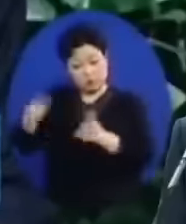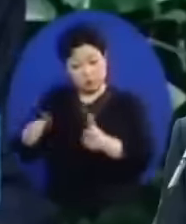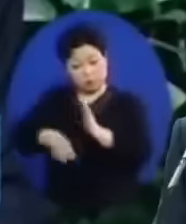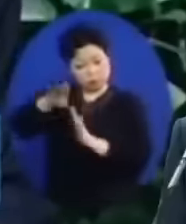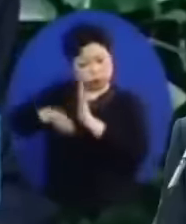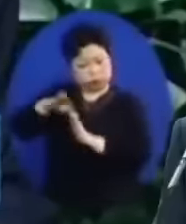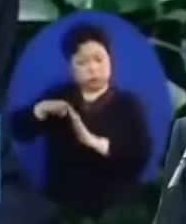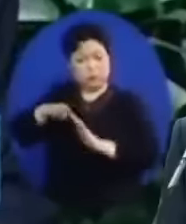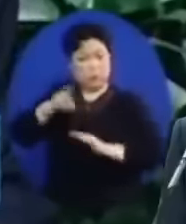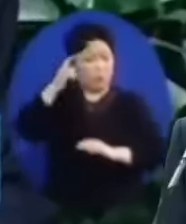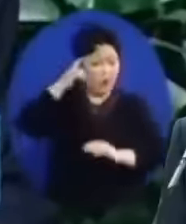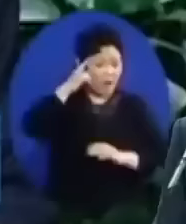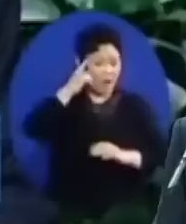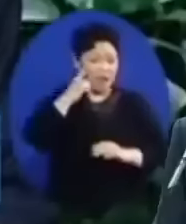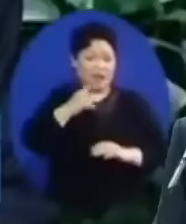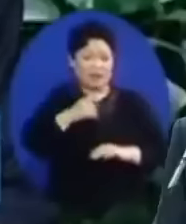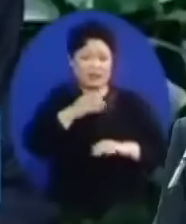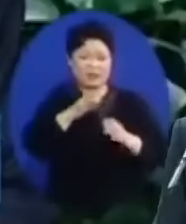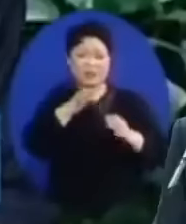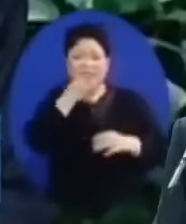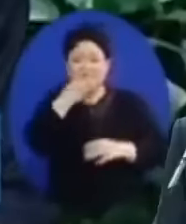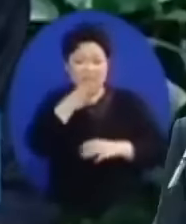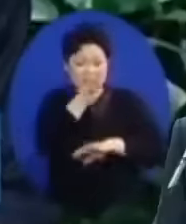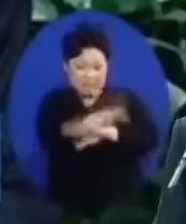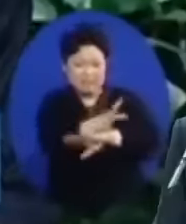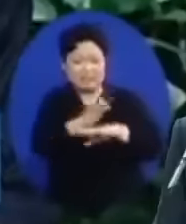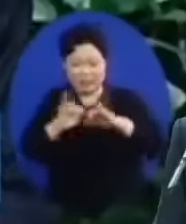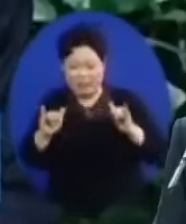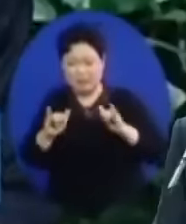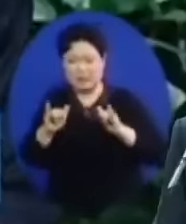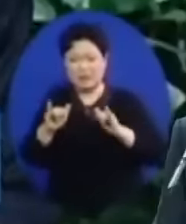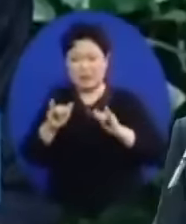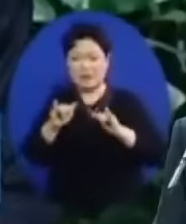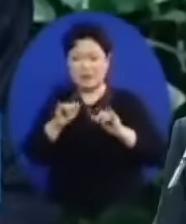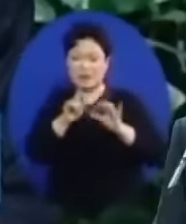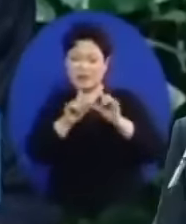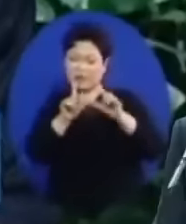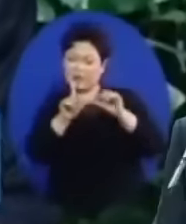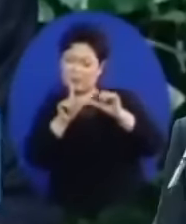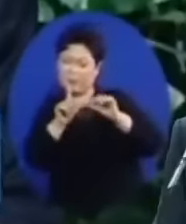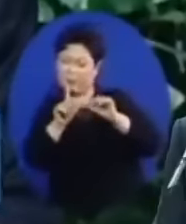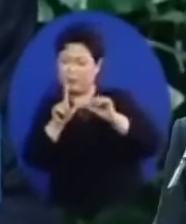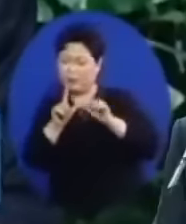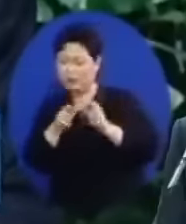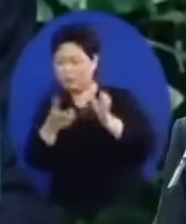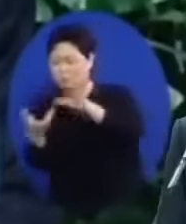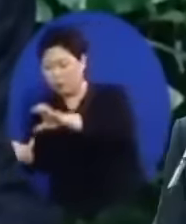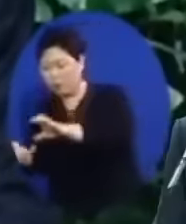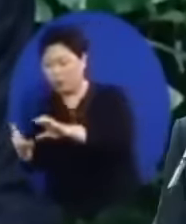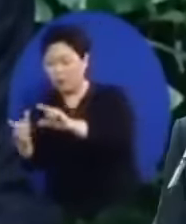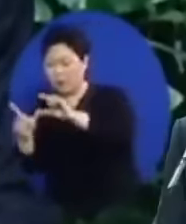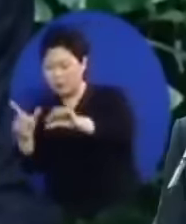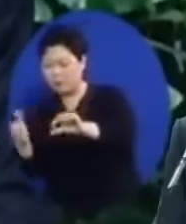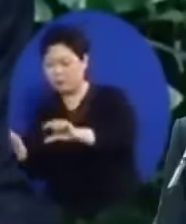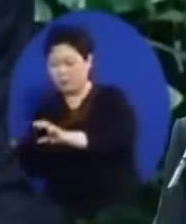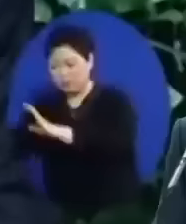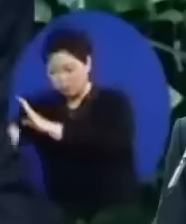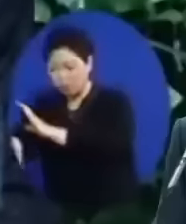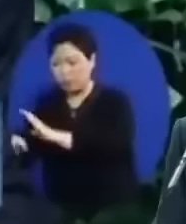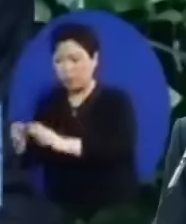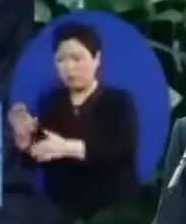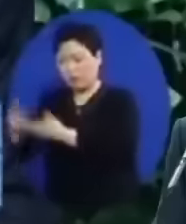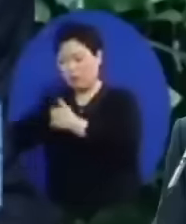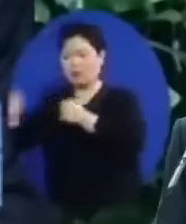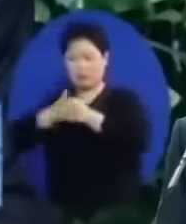그러냐? 쌀을 사가는 사람이 나갈 때 반드시 그 쌀단지에 쌀을 좀 부어놓고 간다는 것입니다. 그래서 쌀단지에 언제나